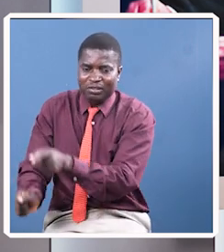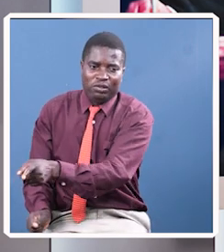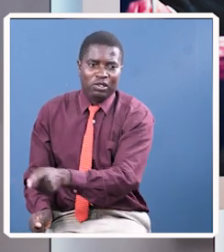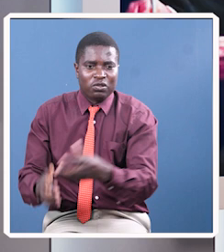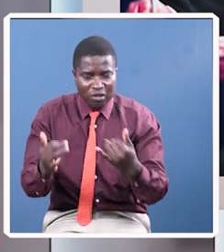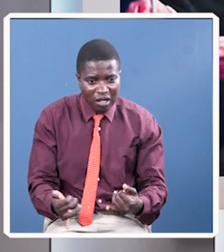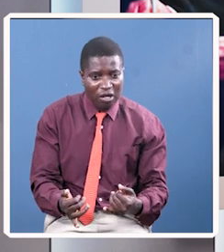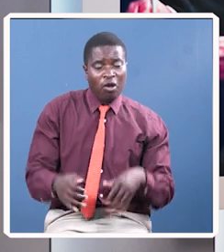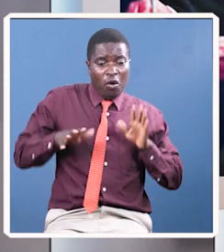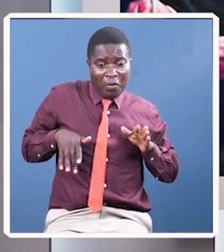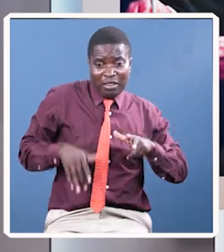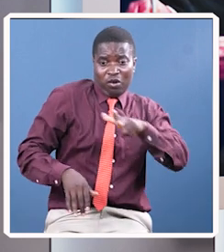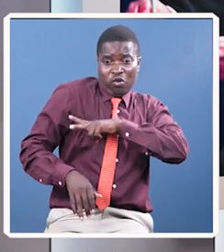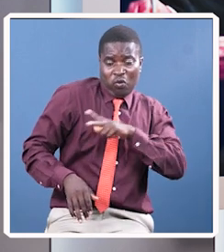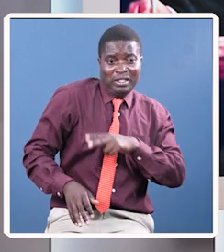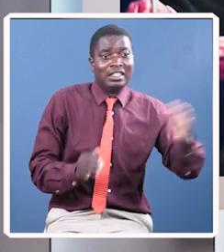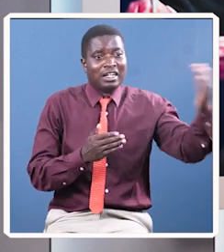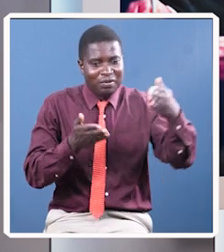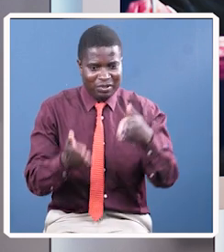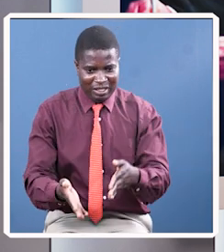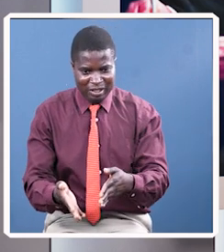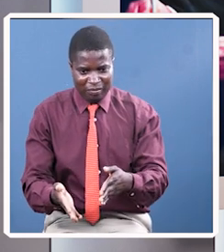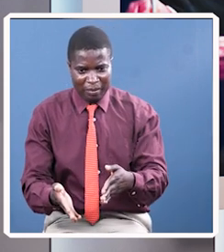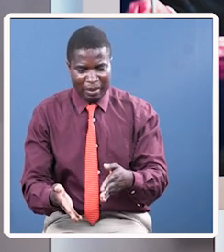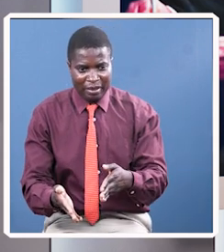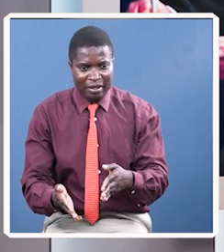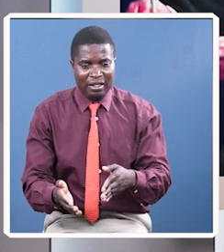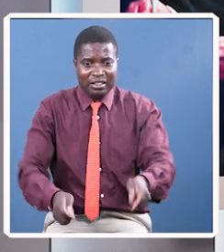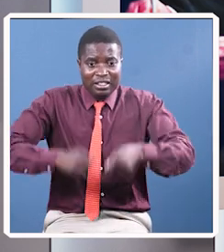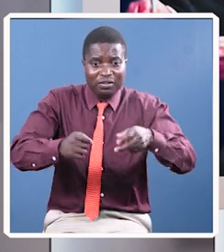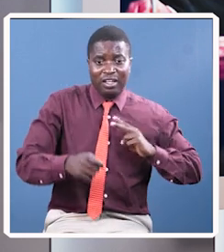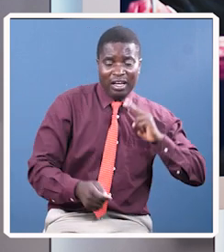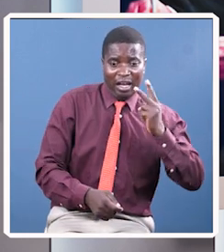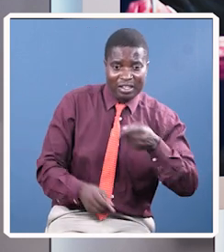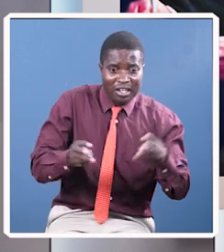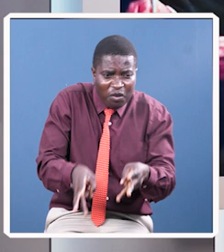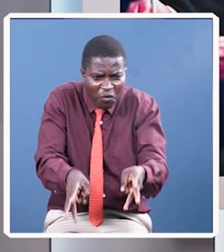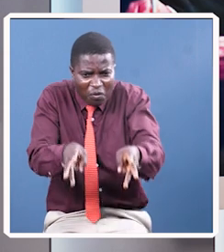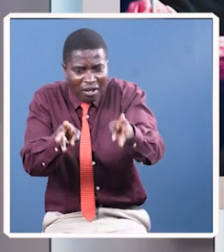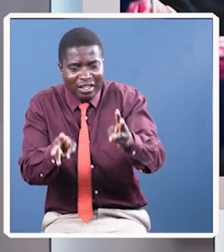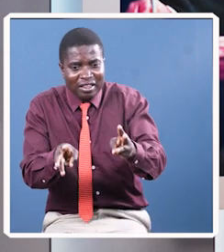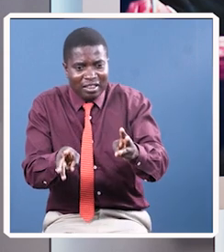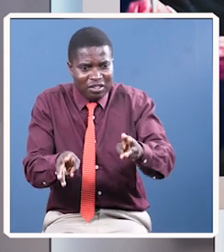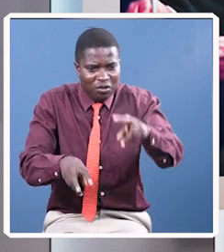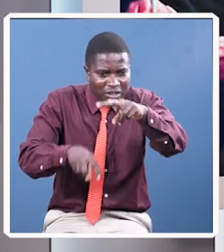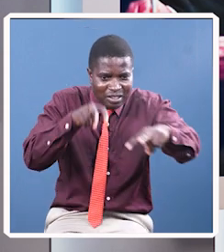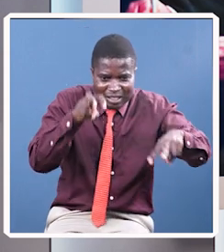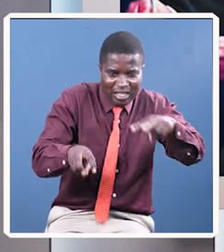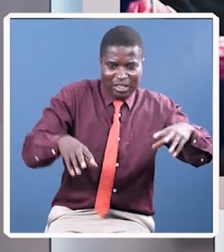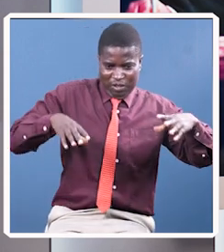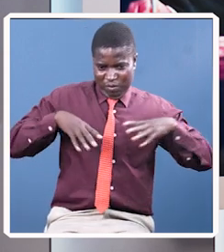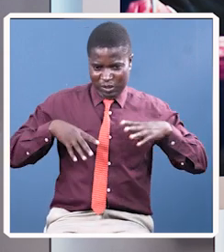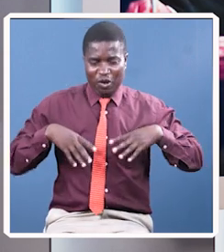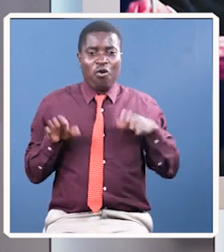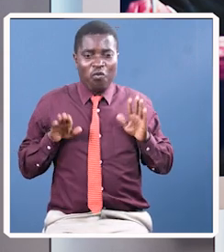anouya ochitipa manje ehinti Dopati takuda kuona manje kukosha kwa Ellen G.